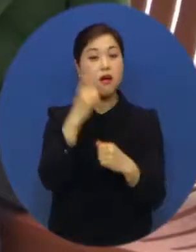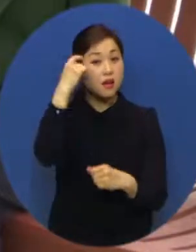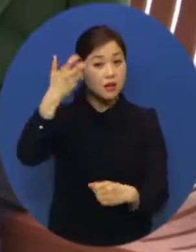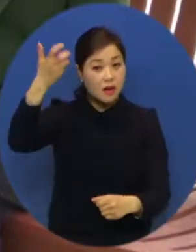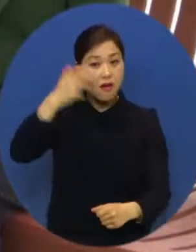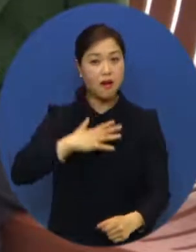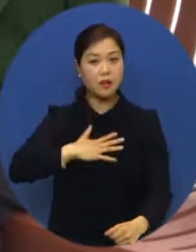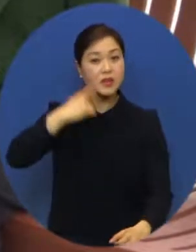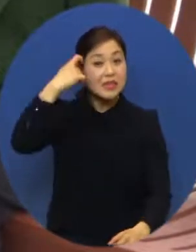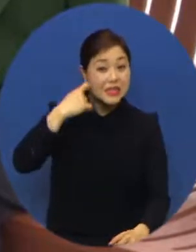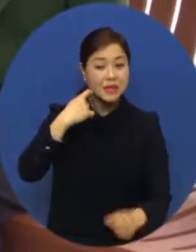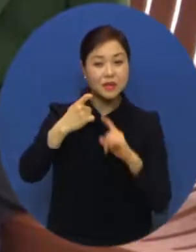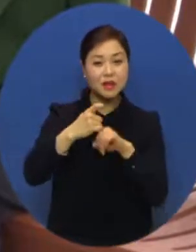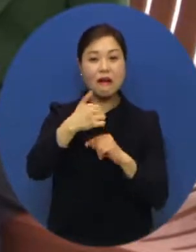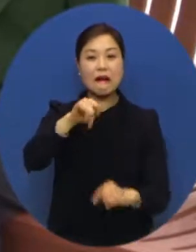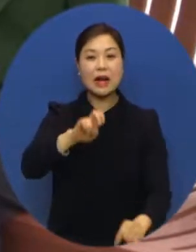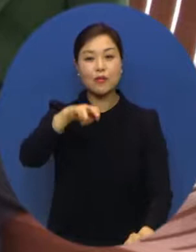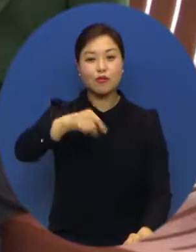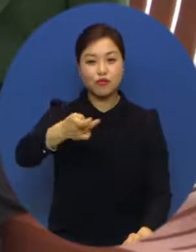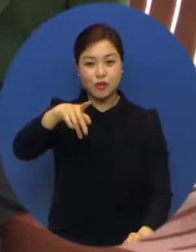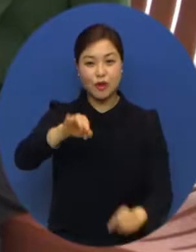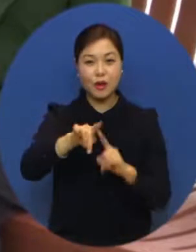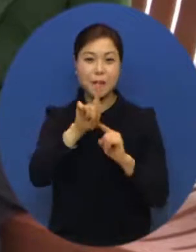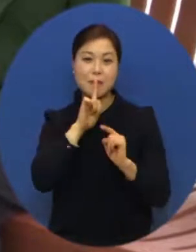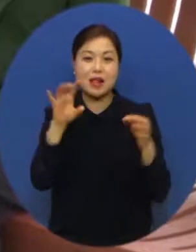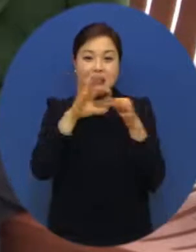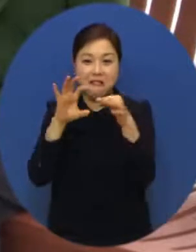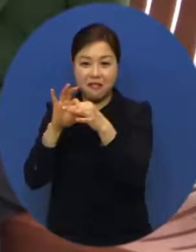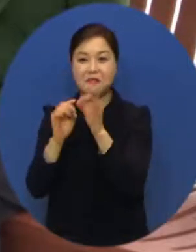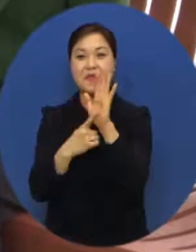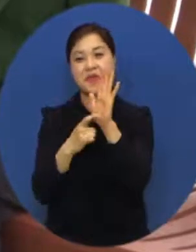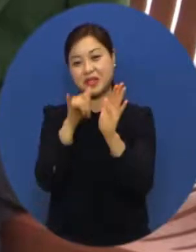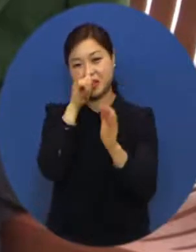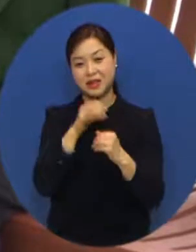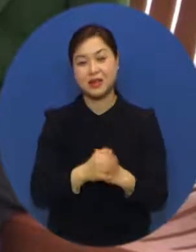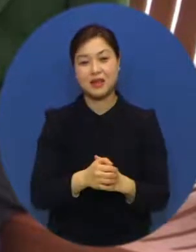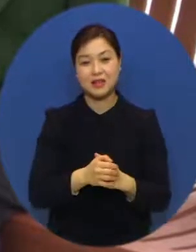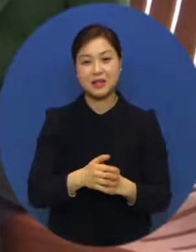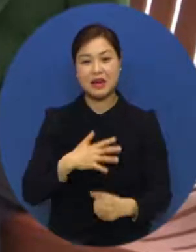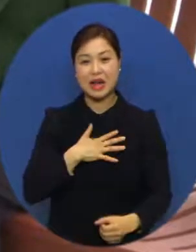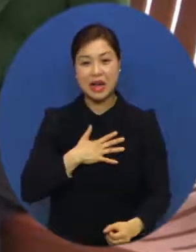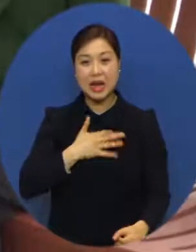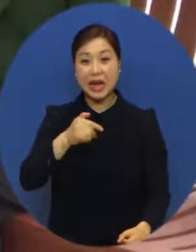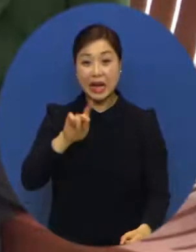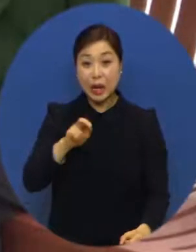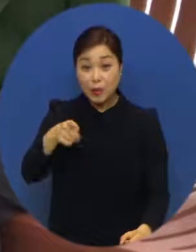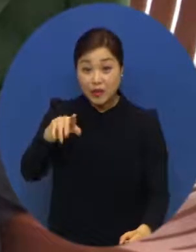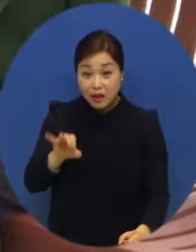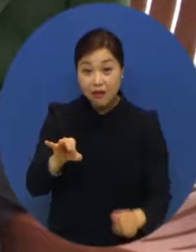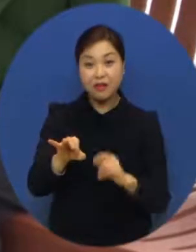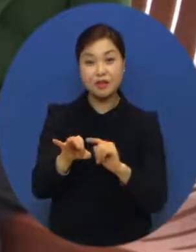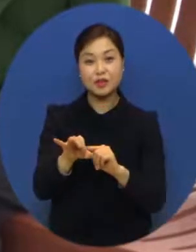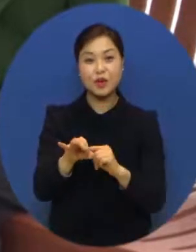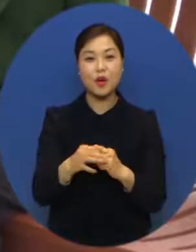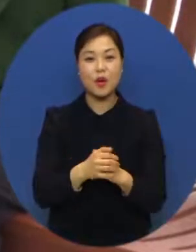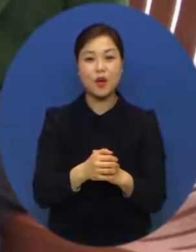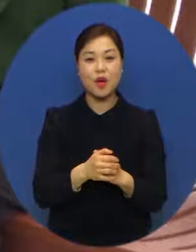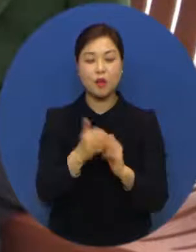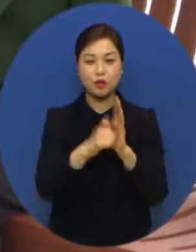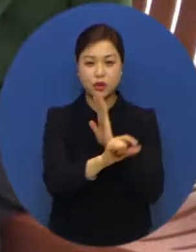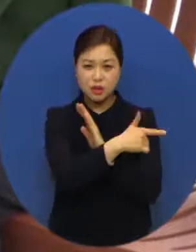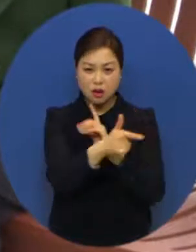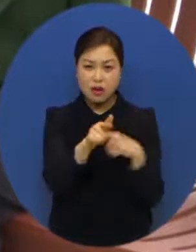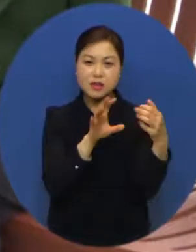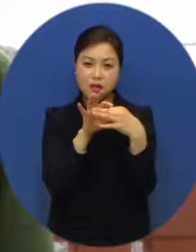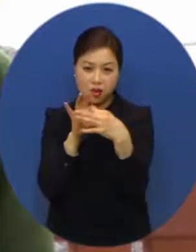곳에서 감수성이라는 단어가 붙어 다니죠. 그만큼 지금 감성으로 지금 다 그 상품들이